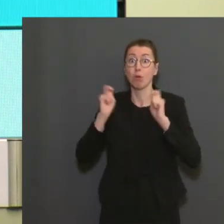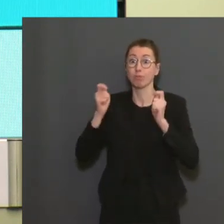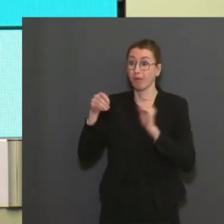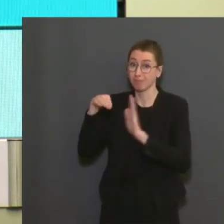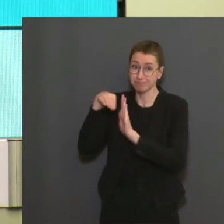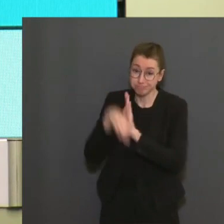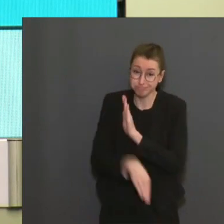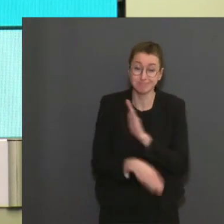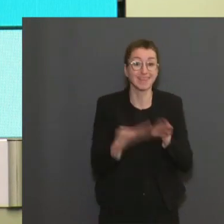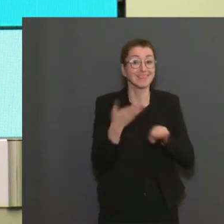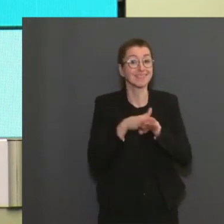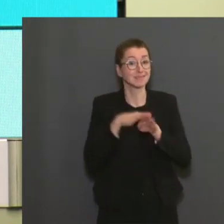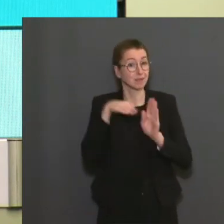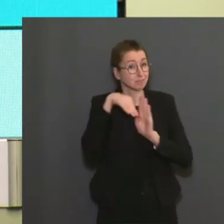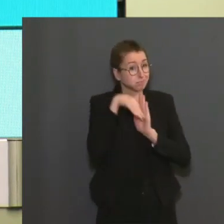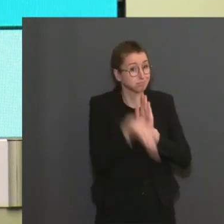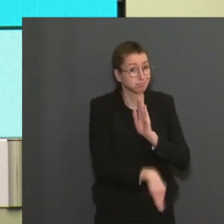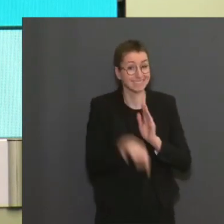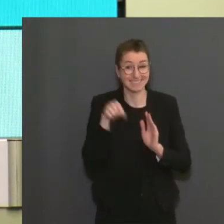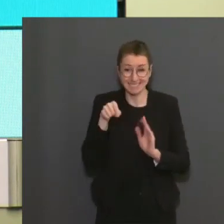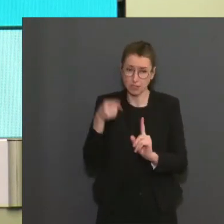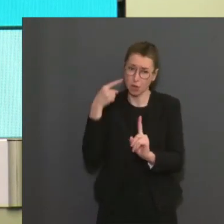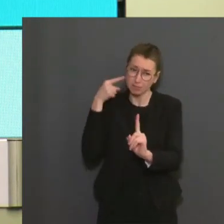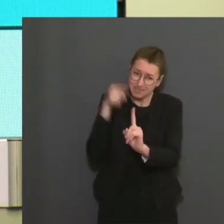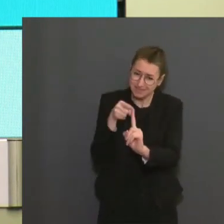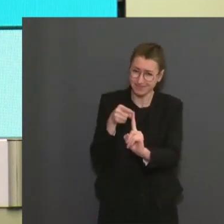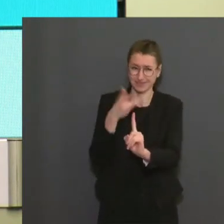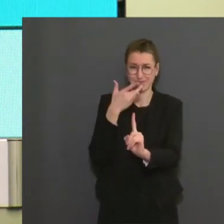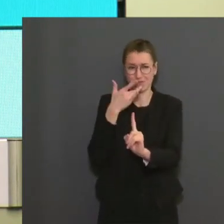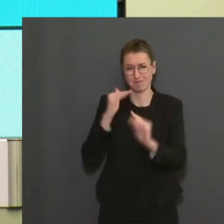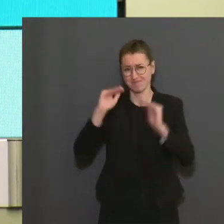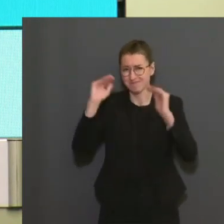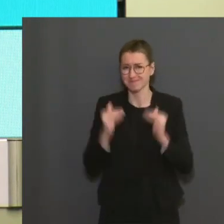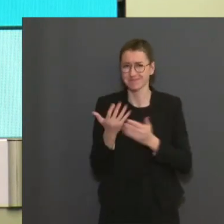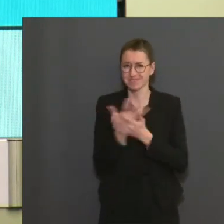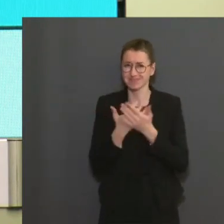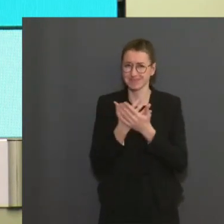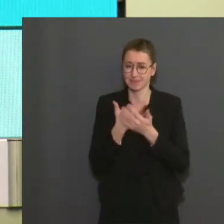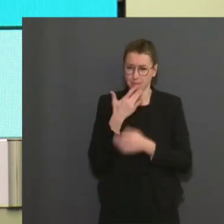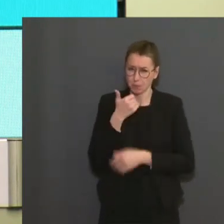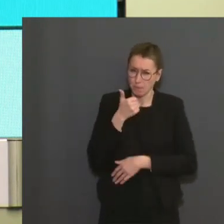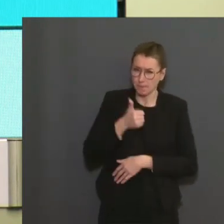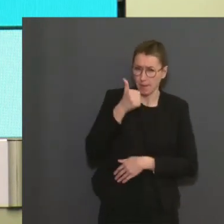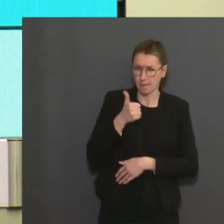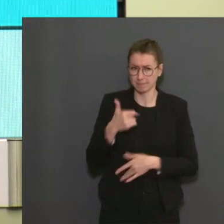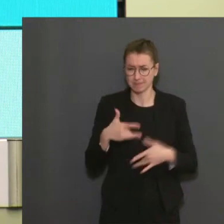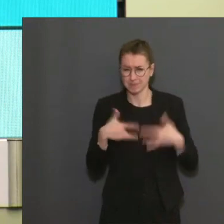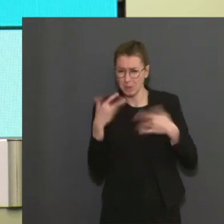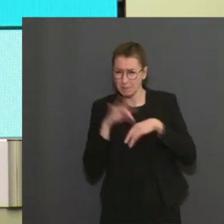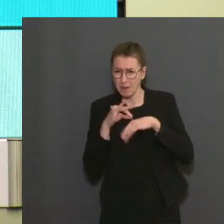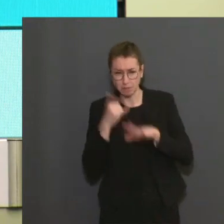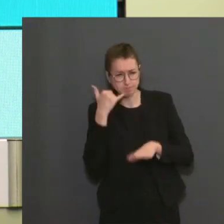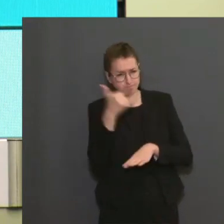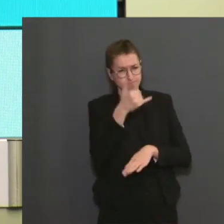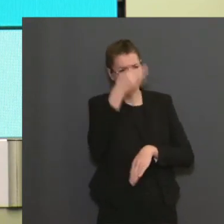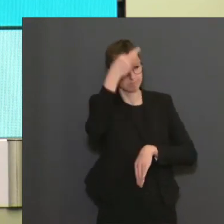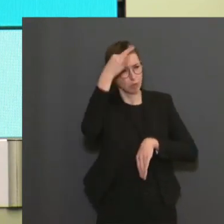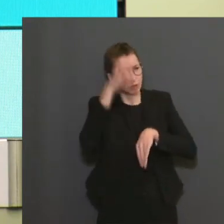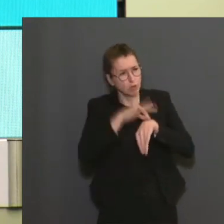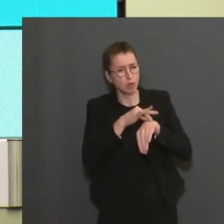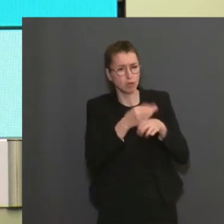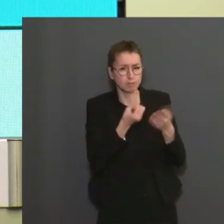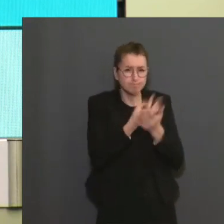Donc, il est très important que vous signaliez par téléphone à votre médecin le fait que vous avez des